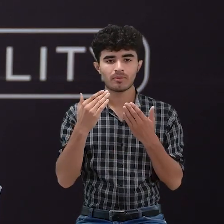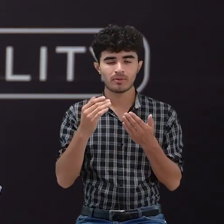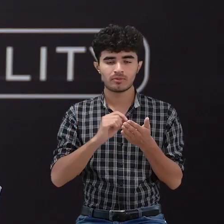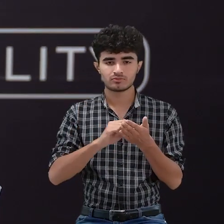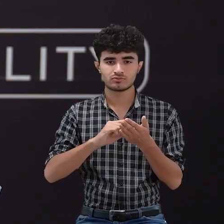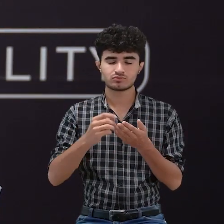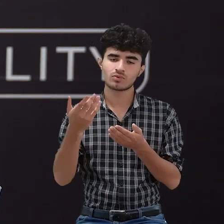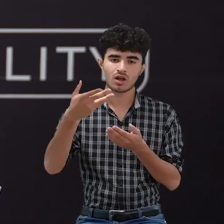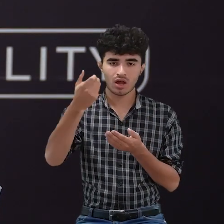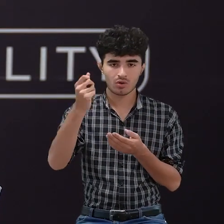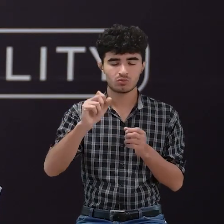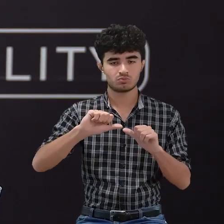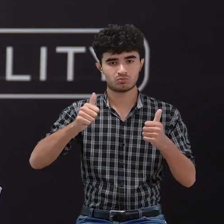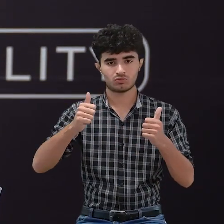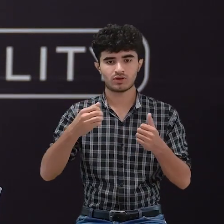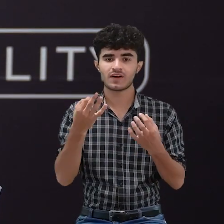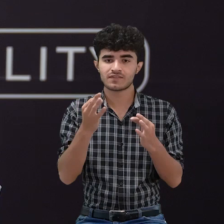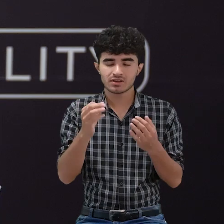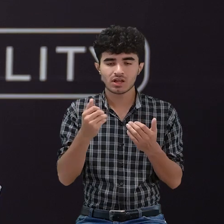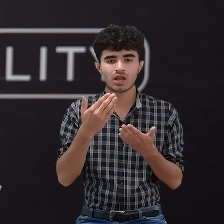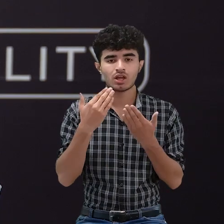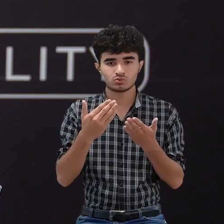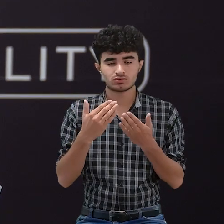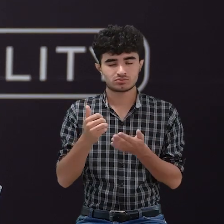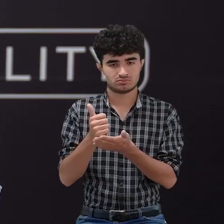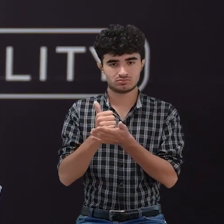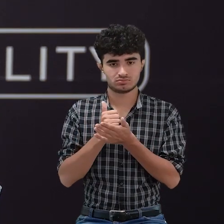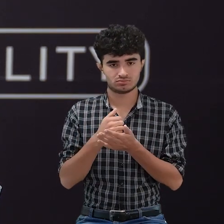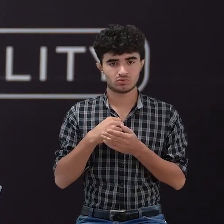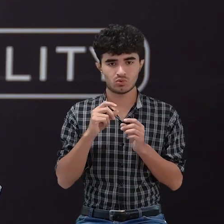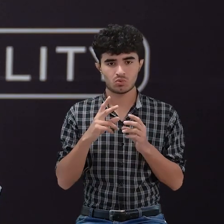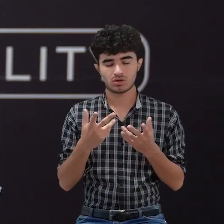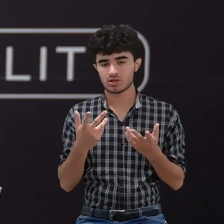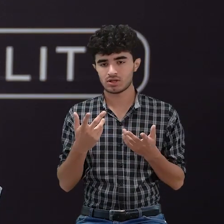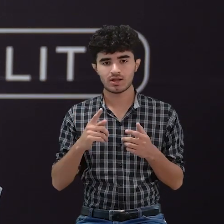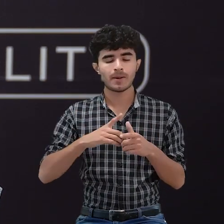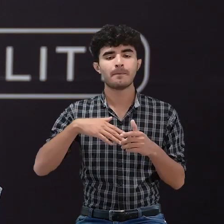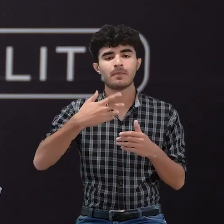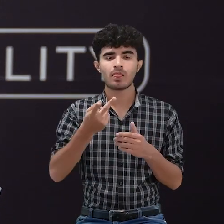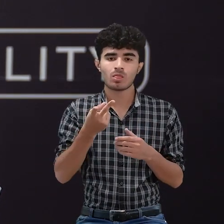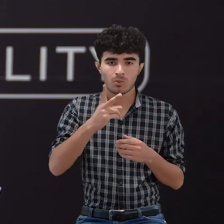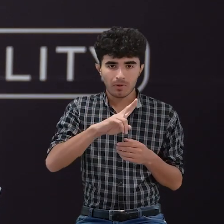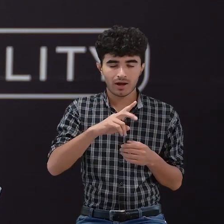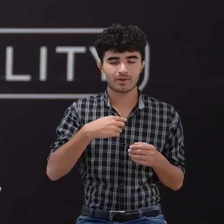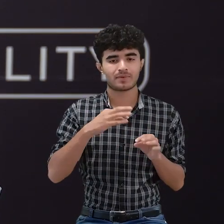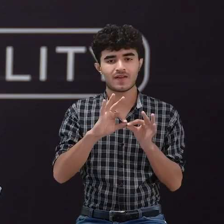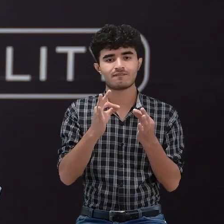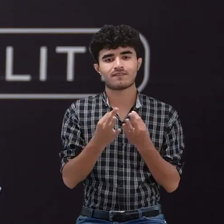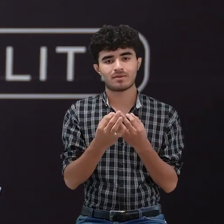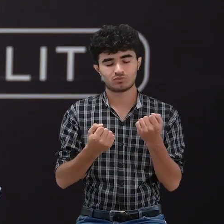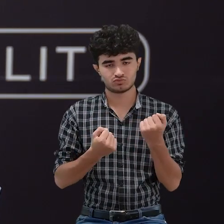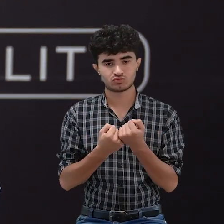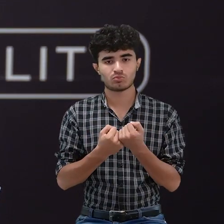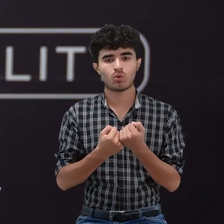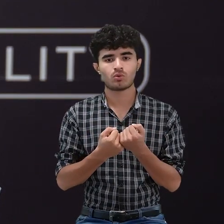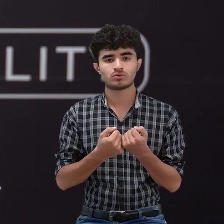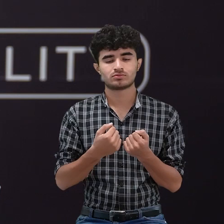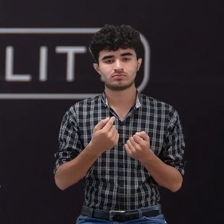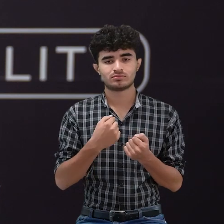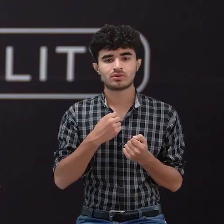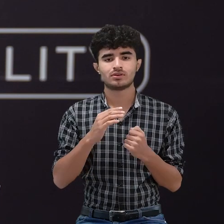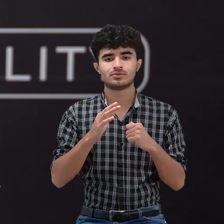एक ब्रिटिश काउंसिल की स्कॉलरशिप मिली और फिर मेरी मदद की मेरे मियाँ ने और मेरे घर के लोगों